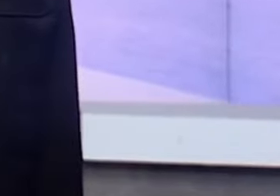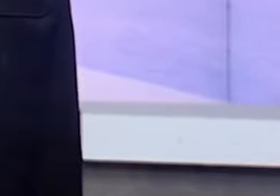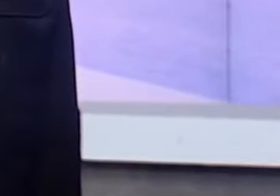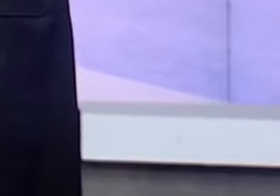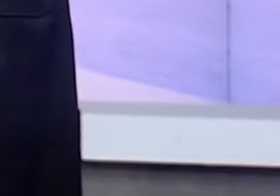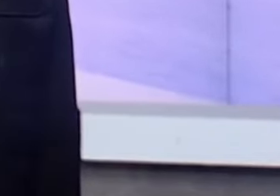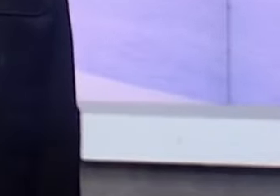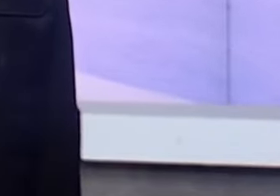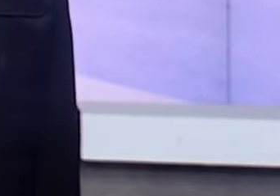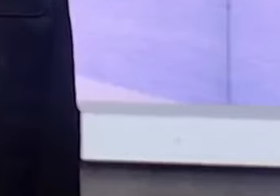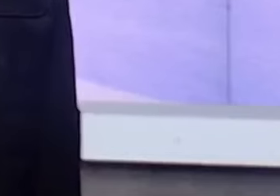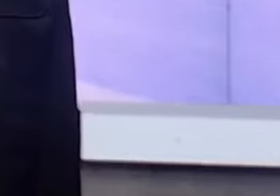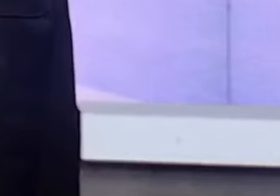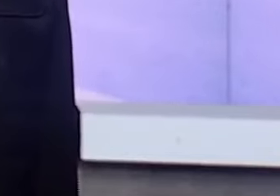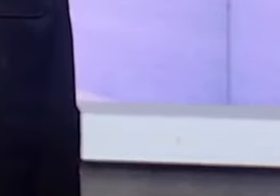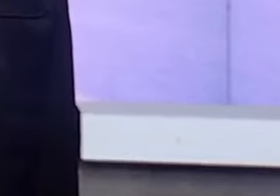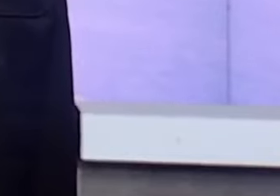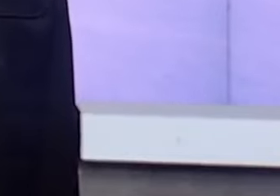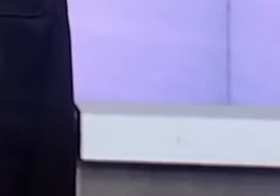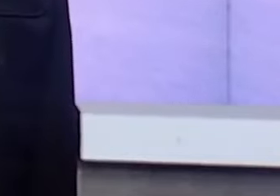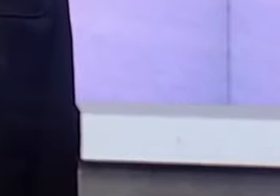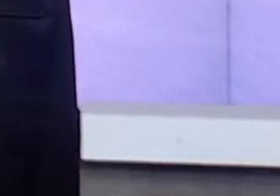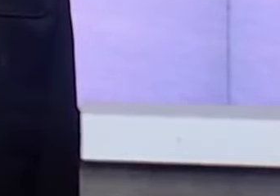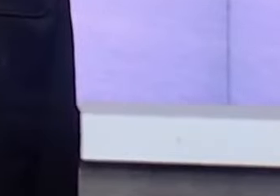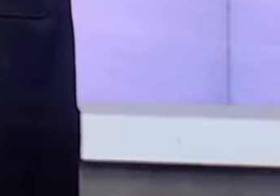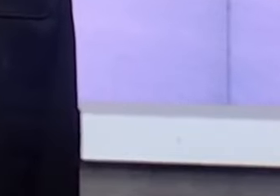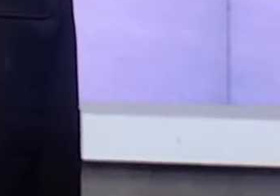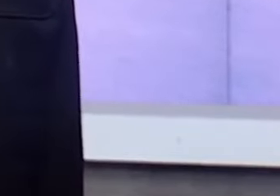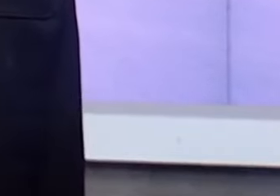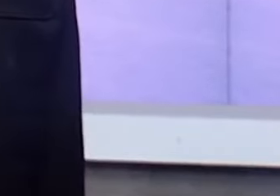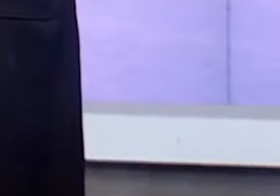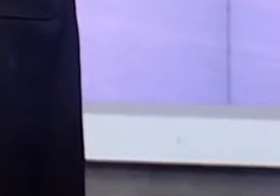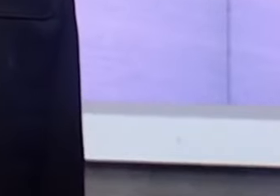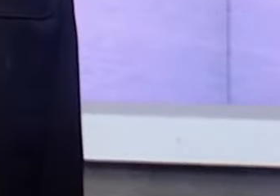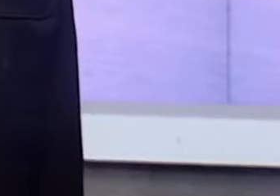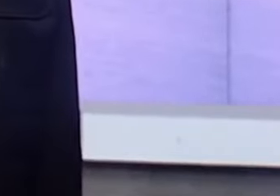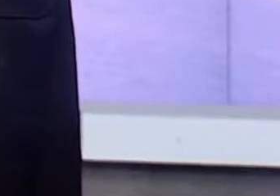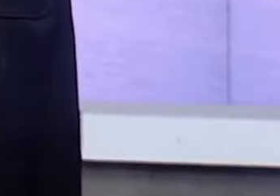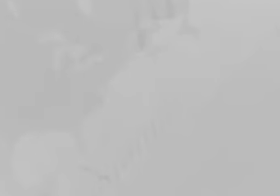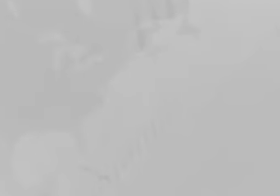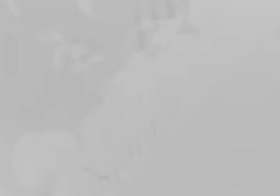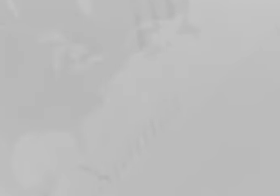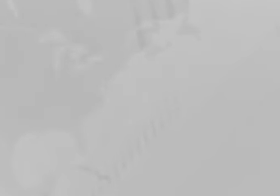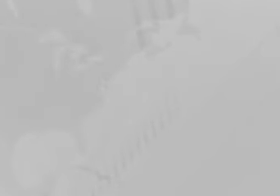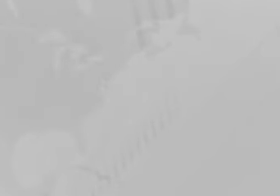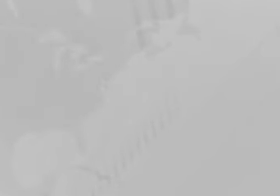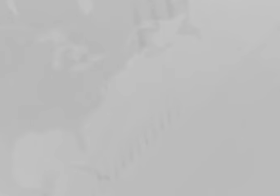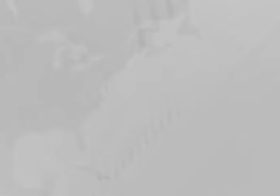samahan niyo kami sa GMA Pinoy TV at sa www.gmanews.tv.